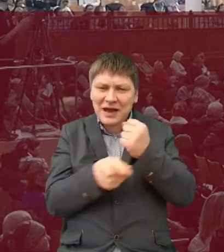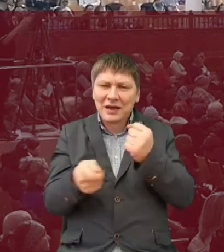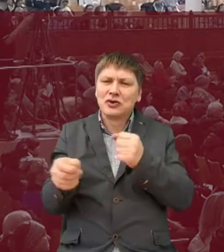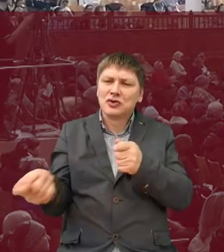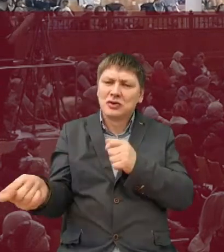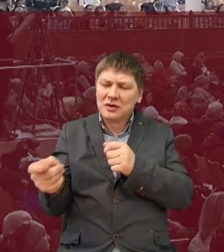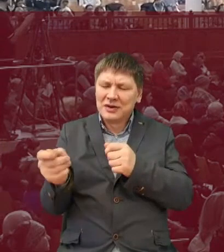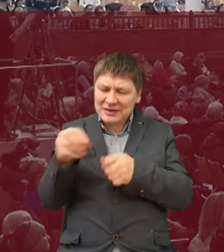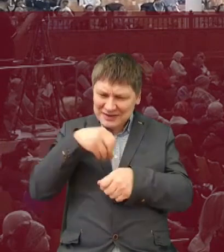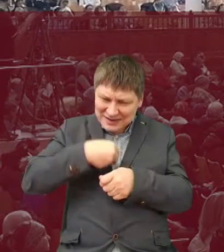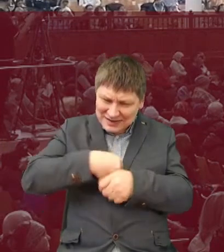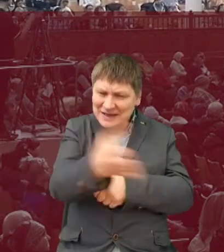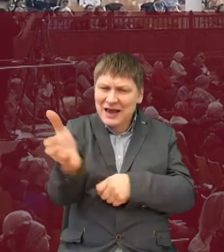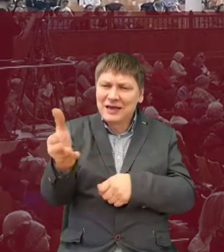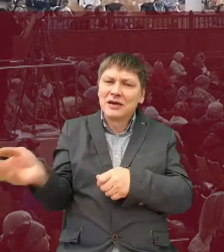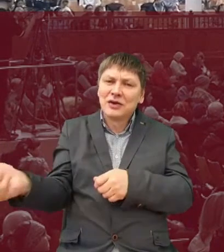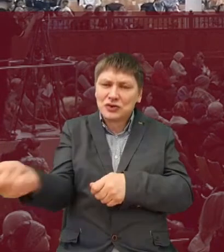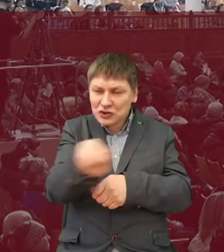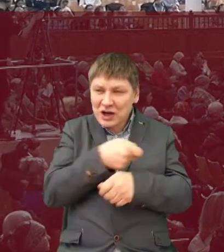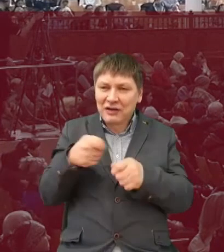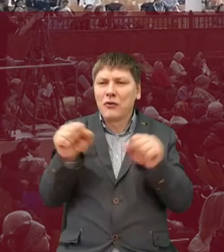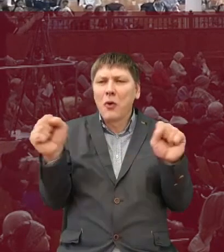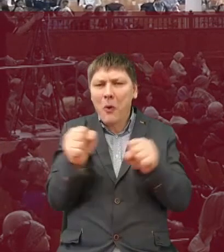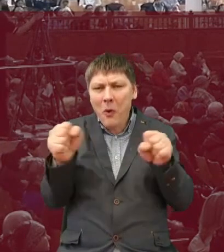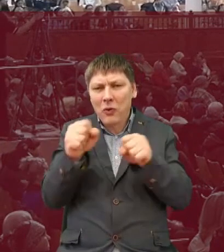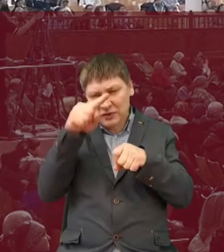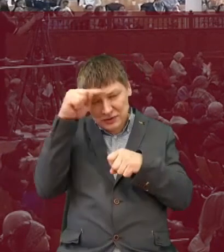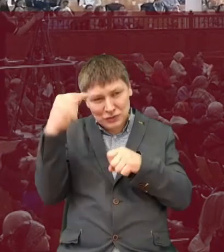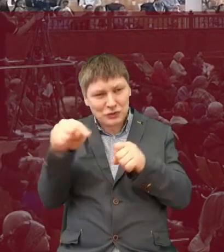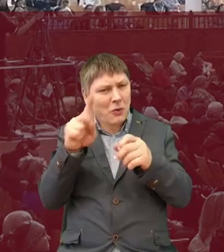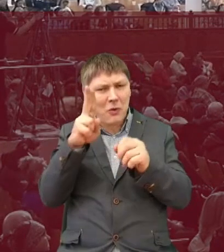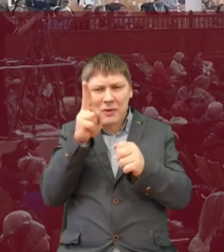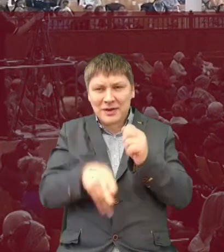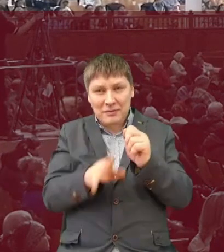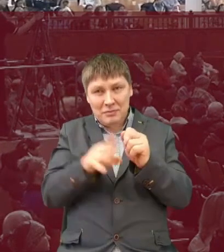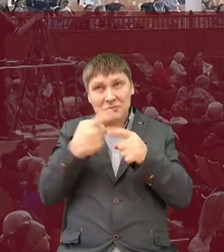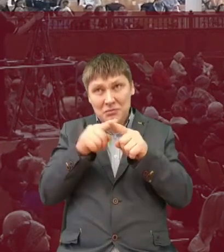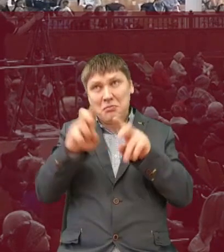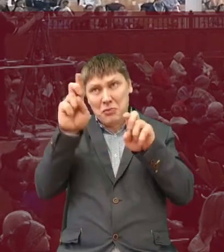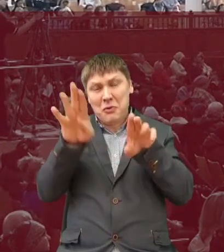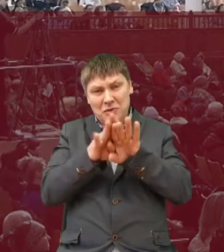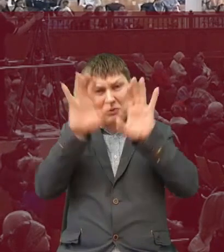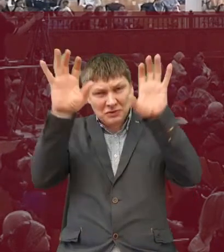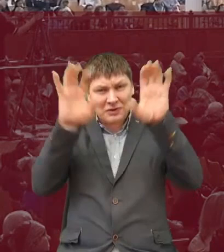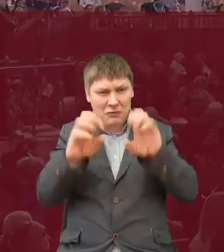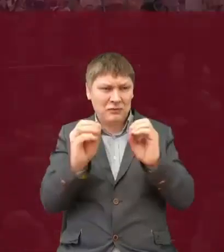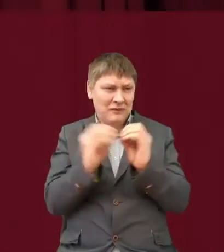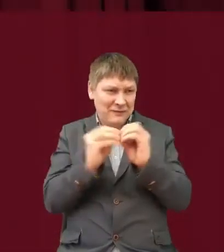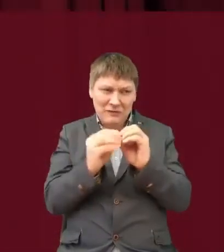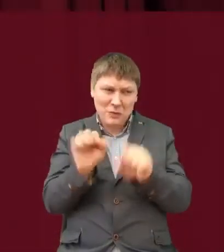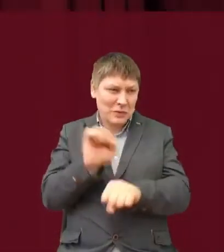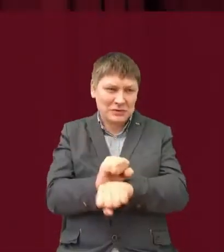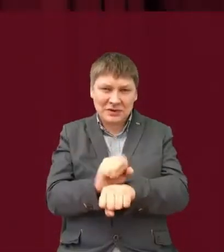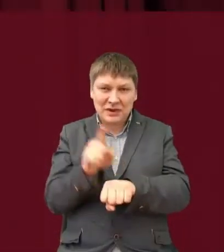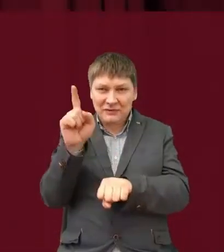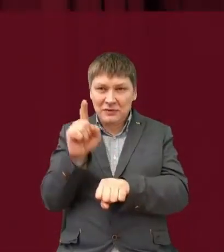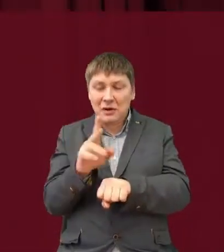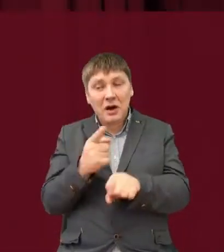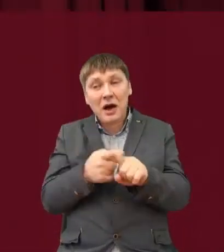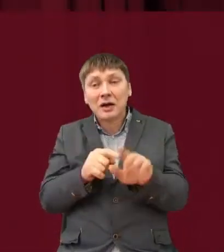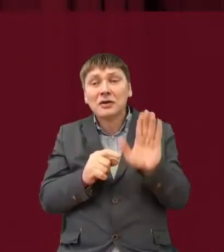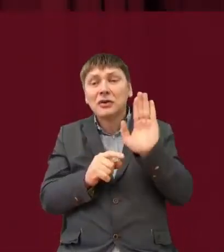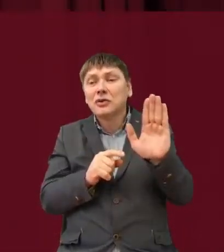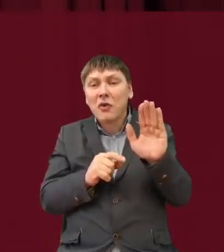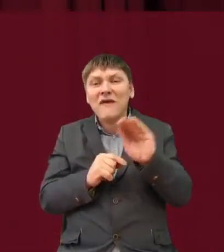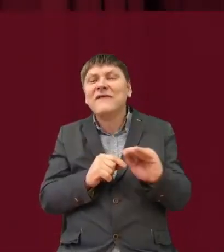Лето и зима не прекратятся это Закон Божий это порядок Божий но этот порядок он работает не